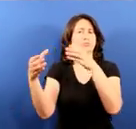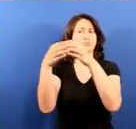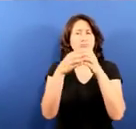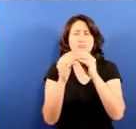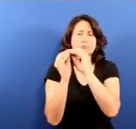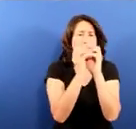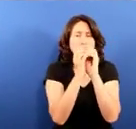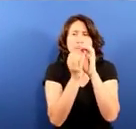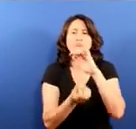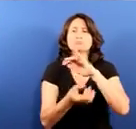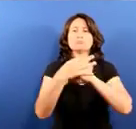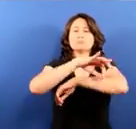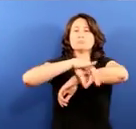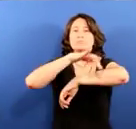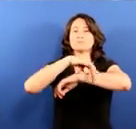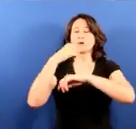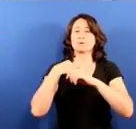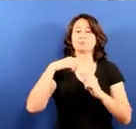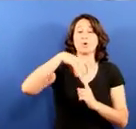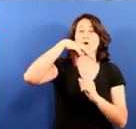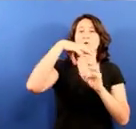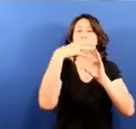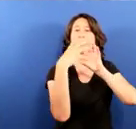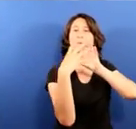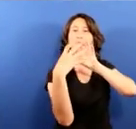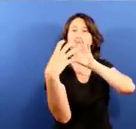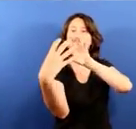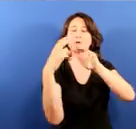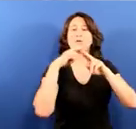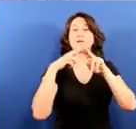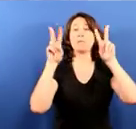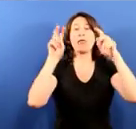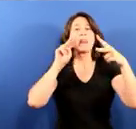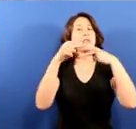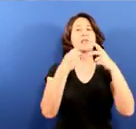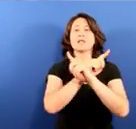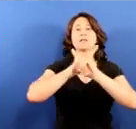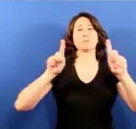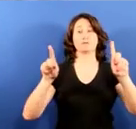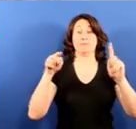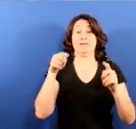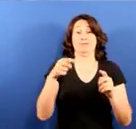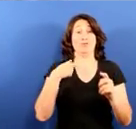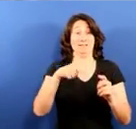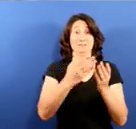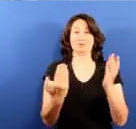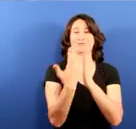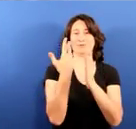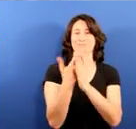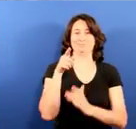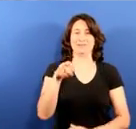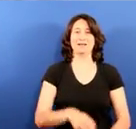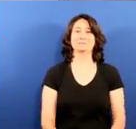eta 2010 urteen artean. Proiektuaren bidez, egan egiteko makina bat sortu eta eraiki nahi izan zuen